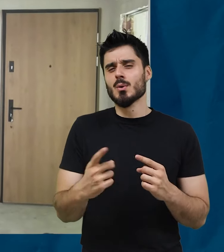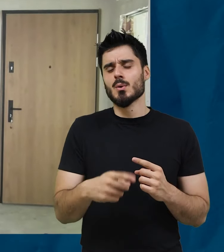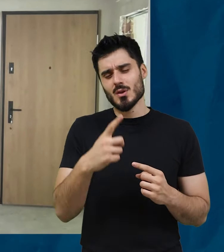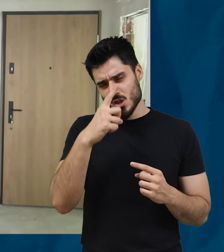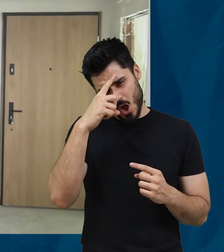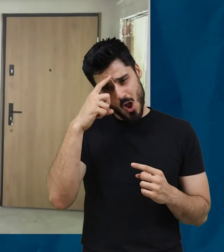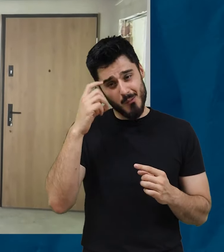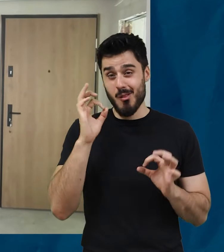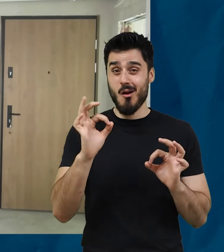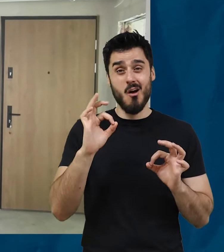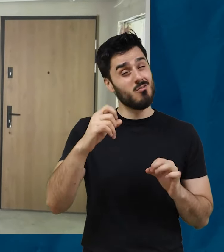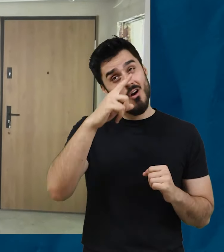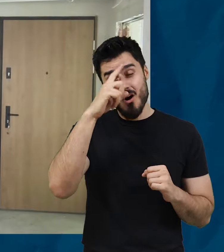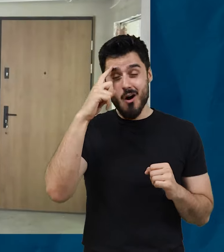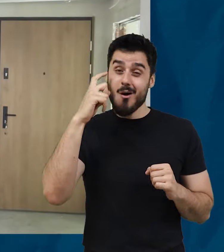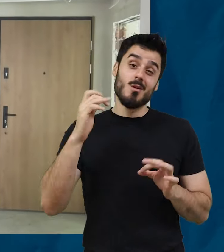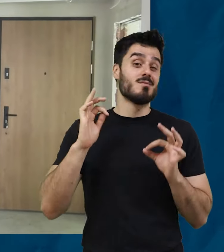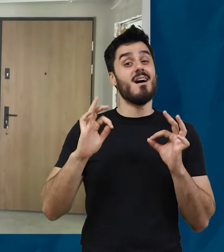Горе е топло, нали?